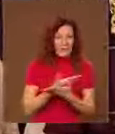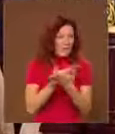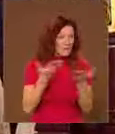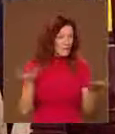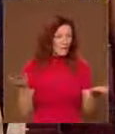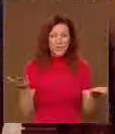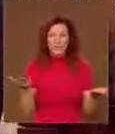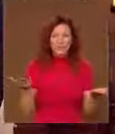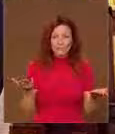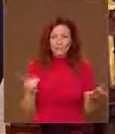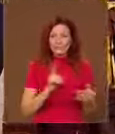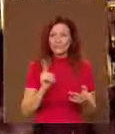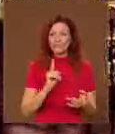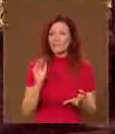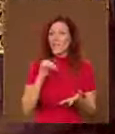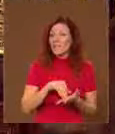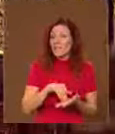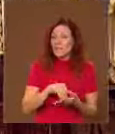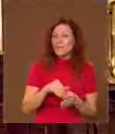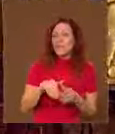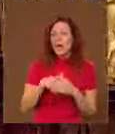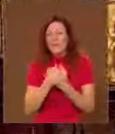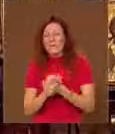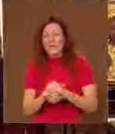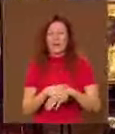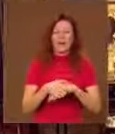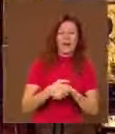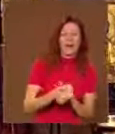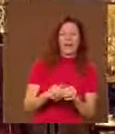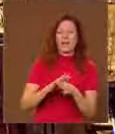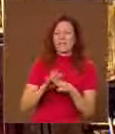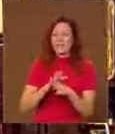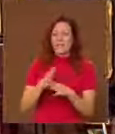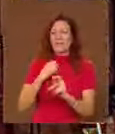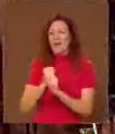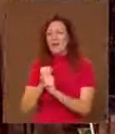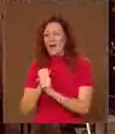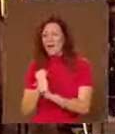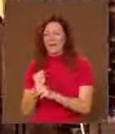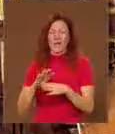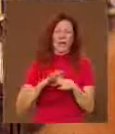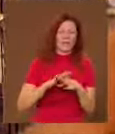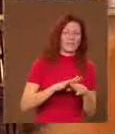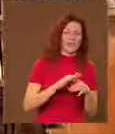всички, са откликнали на този Божий призив, и не всички са приели